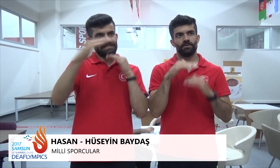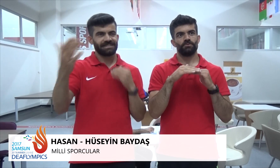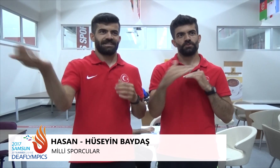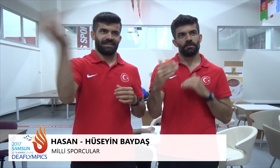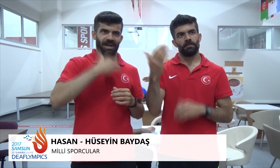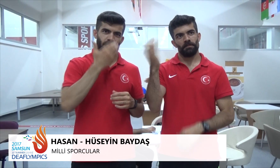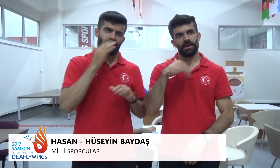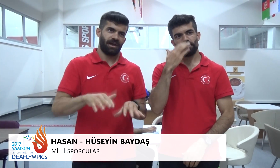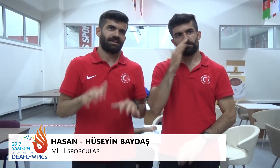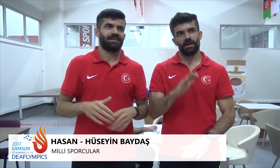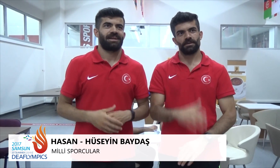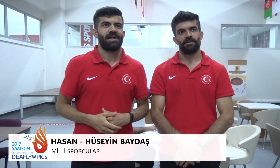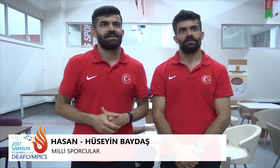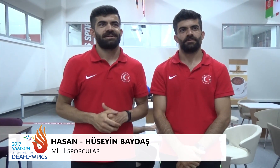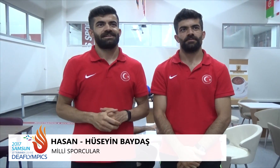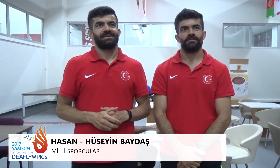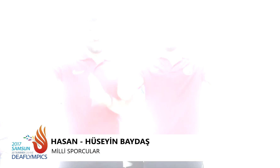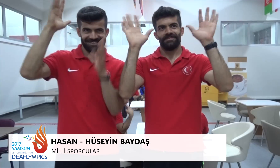Samsunluları bekliyoruz.